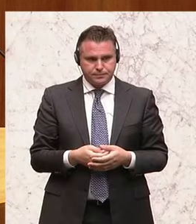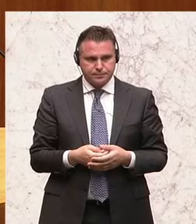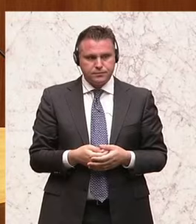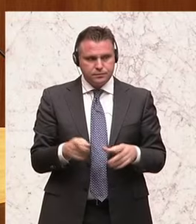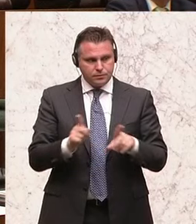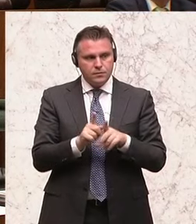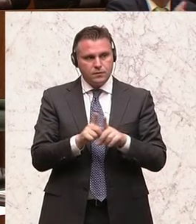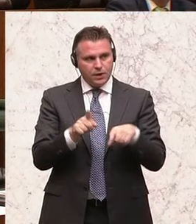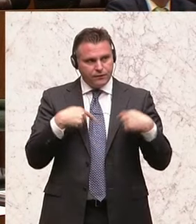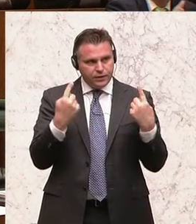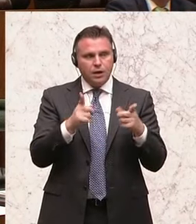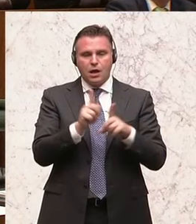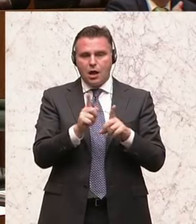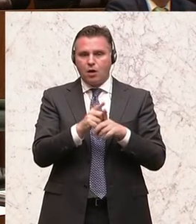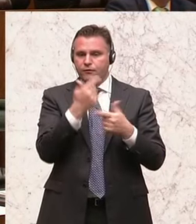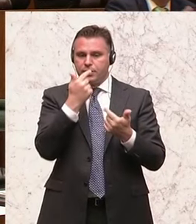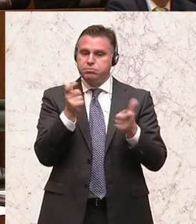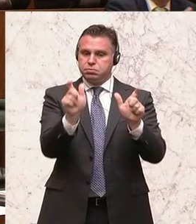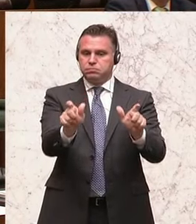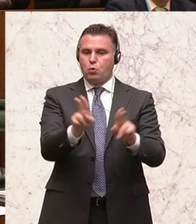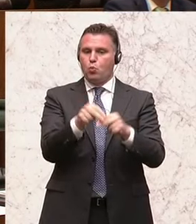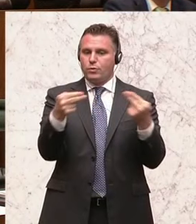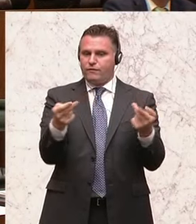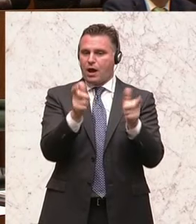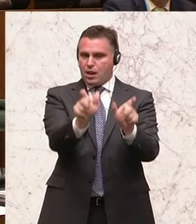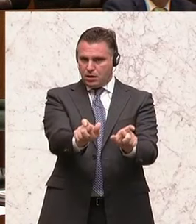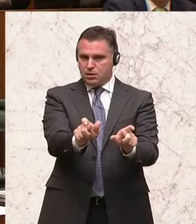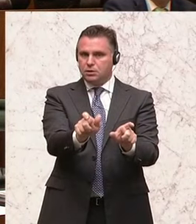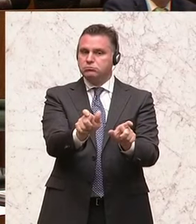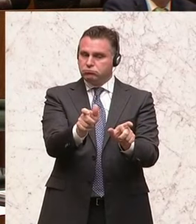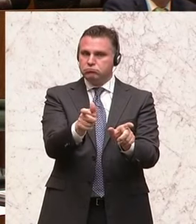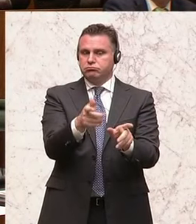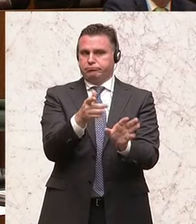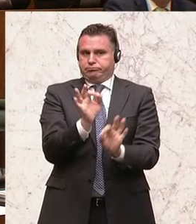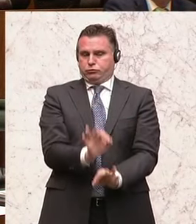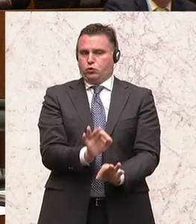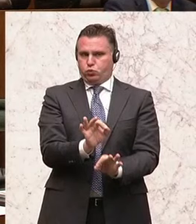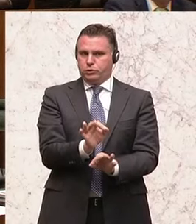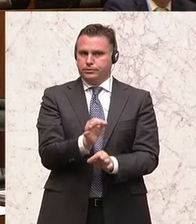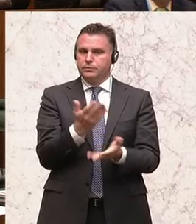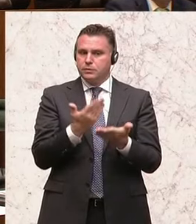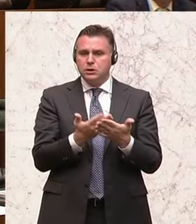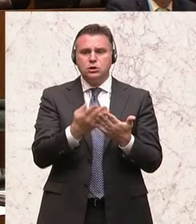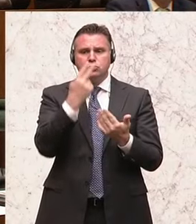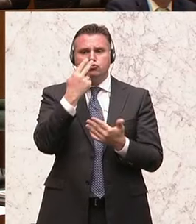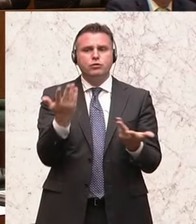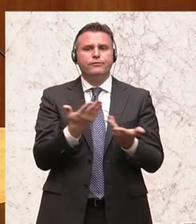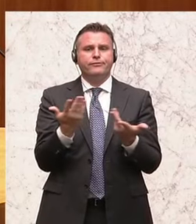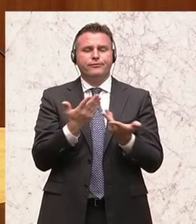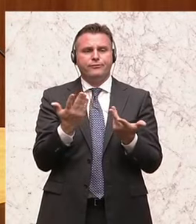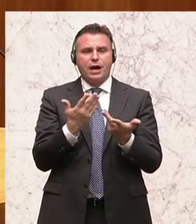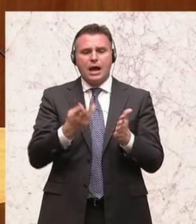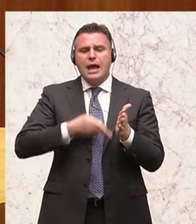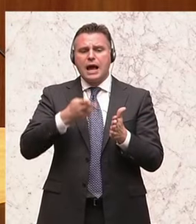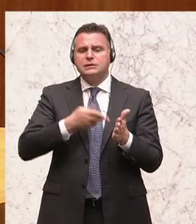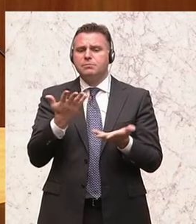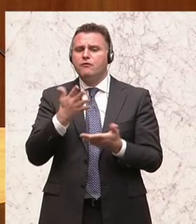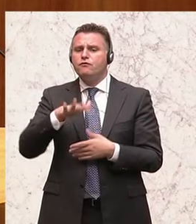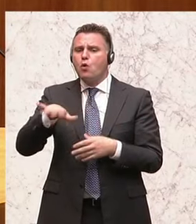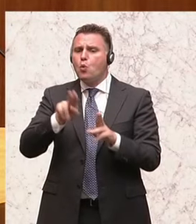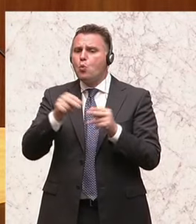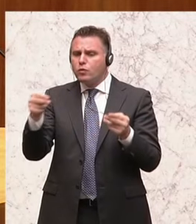Und dazu gehört auch, dass wir eine Unfallverhütungsstelle haben, die den Namen verdient. Schauen Sie sich bitte an, wo die im Bereich der Eisenbahn